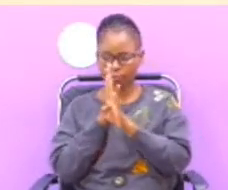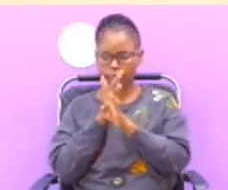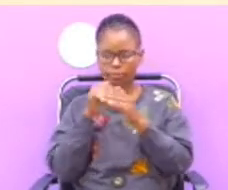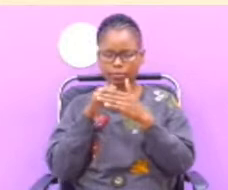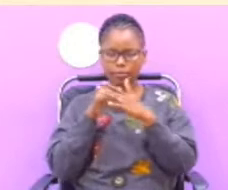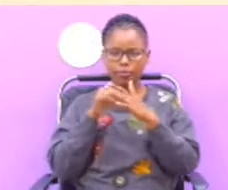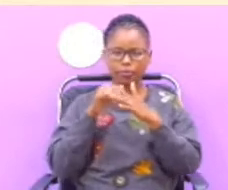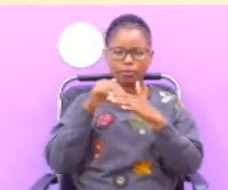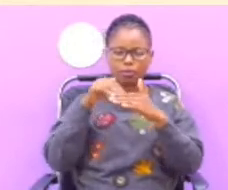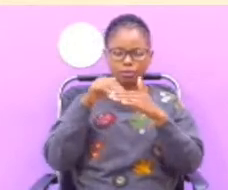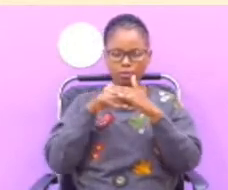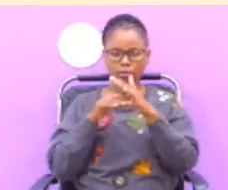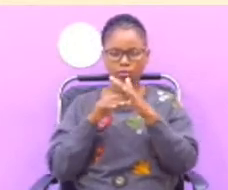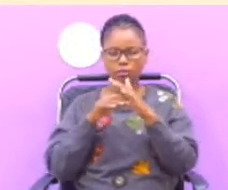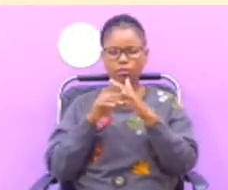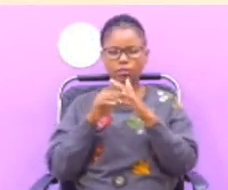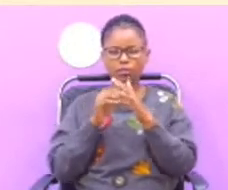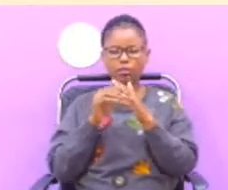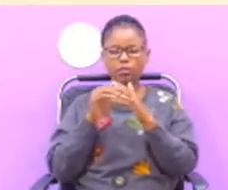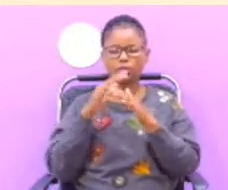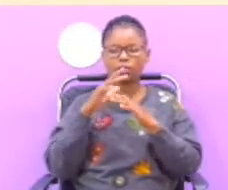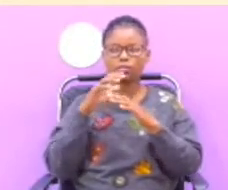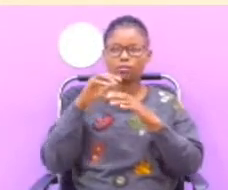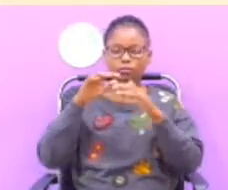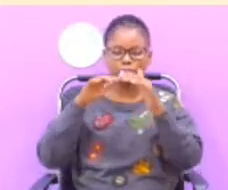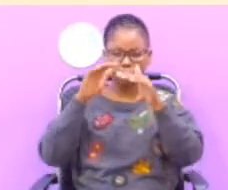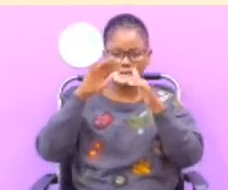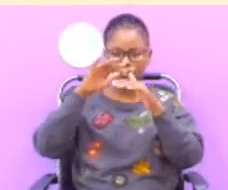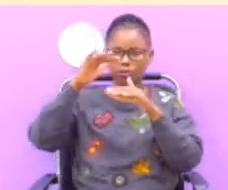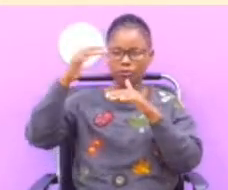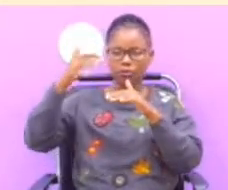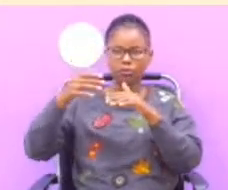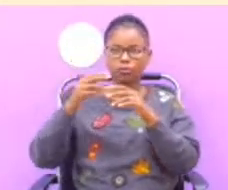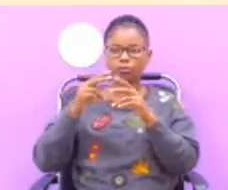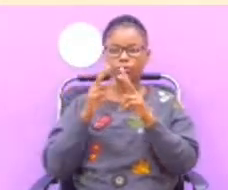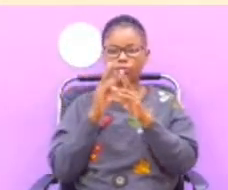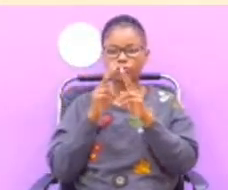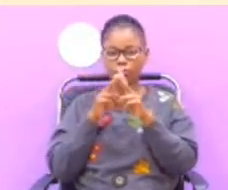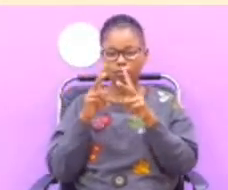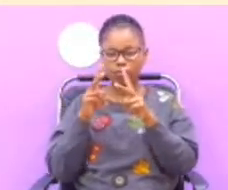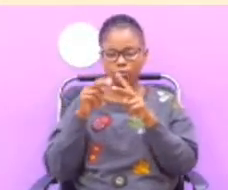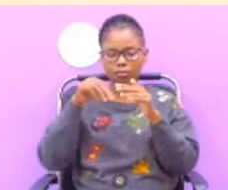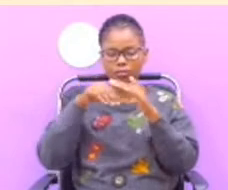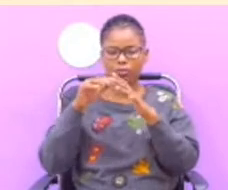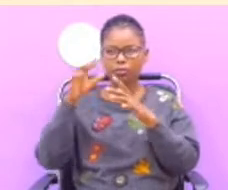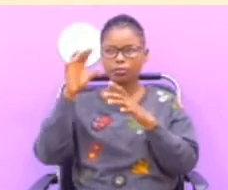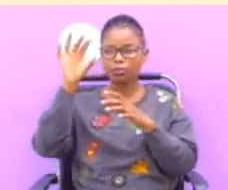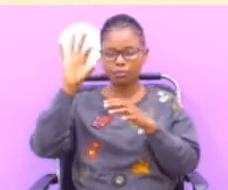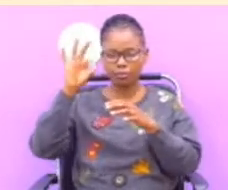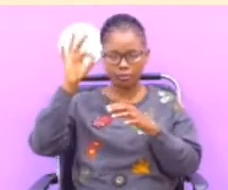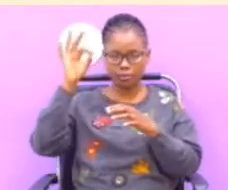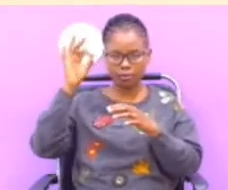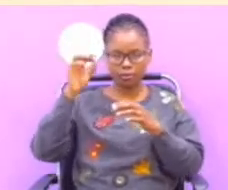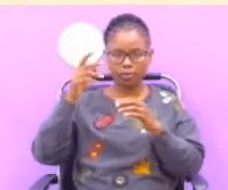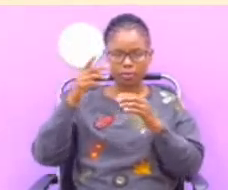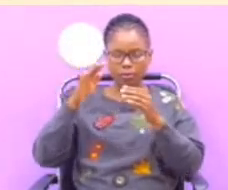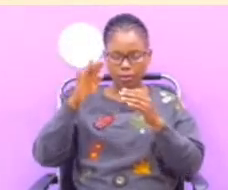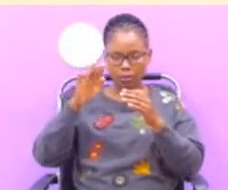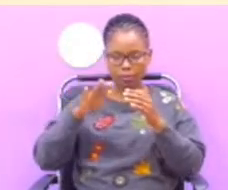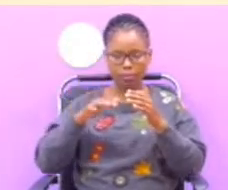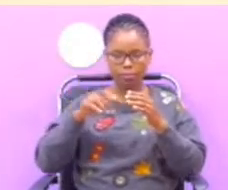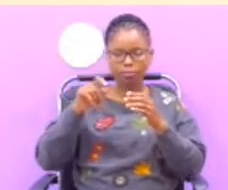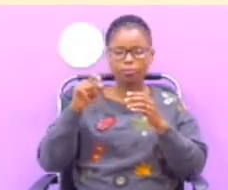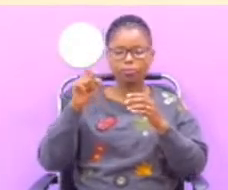igũrũ no ngamatuĩria ndĩmarute kuo na mangĩkorwo mehithĩte magatonya iria rĩrĩa inene o nginya rũrĩra